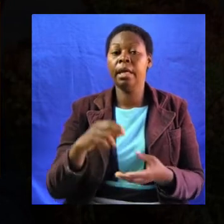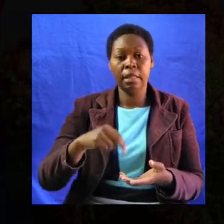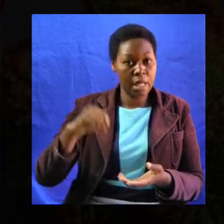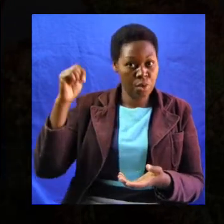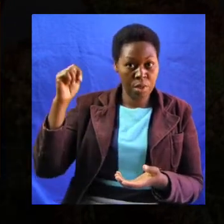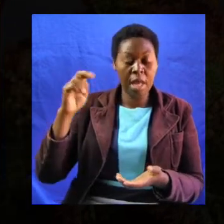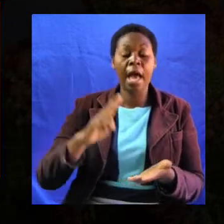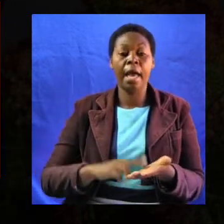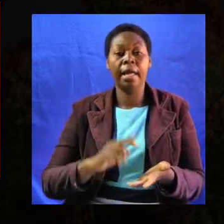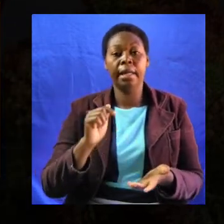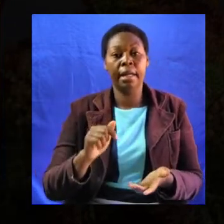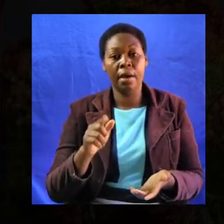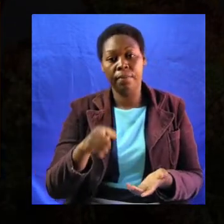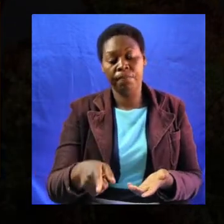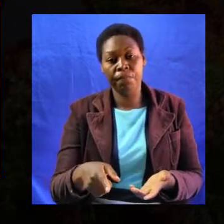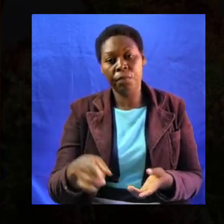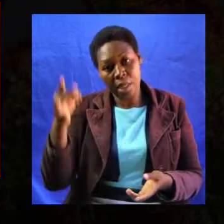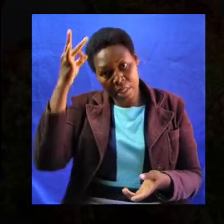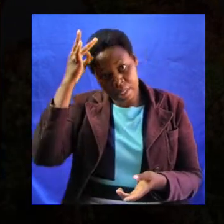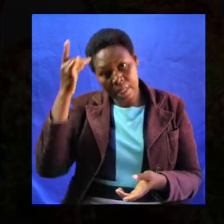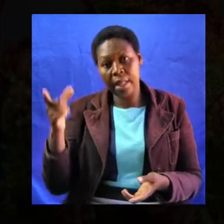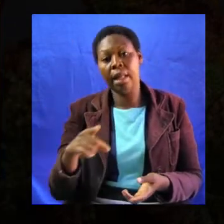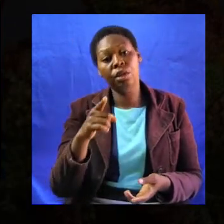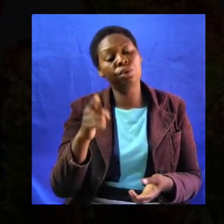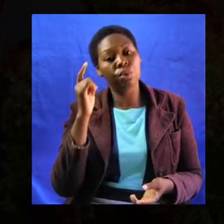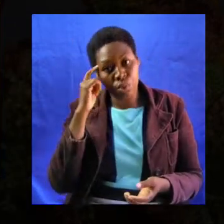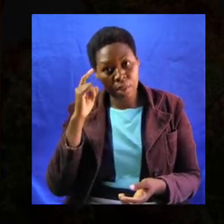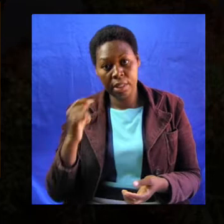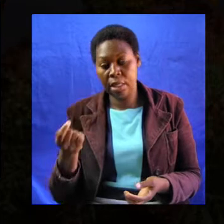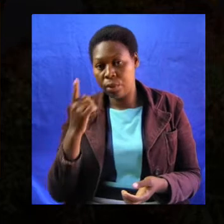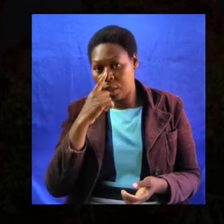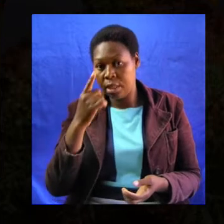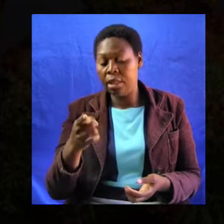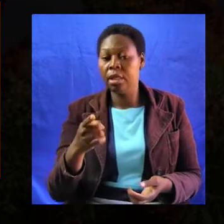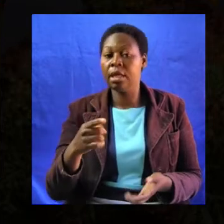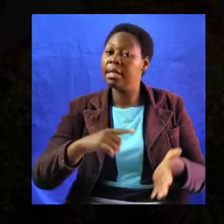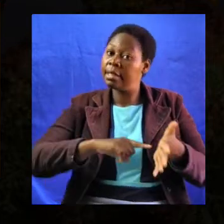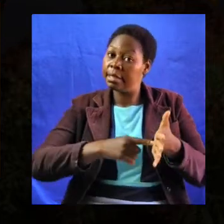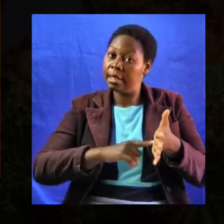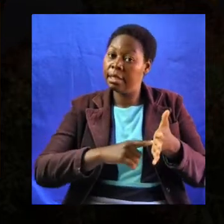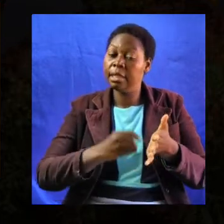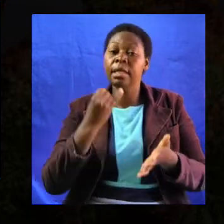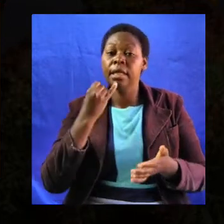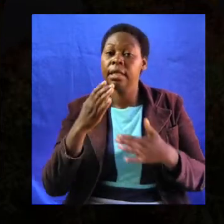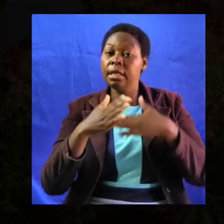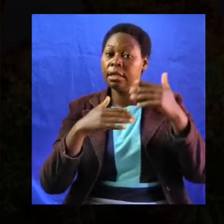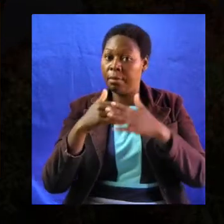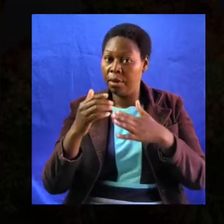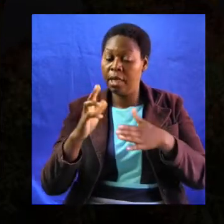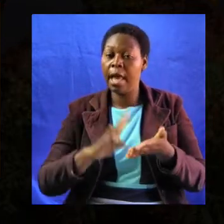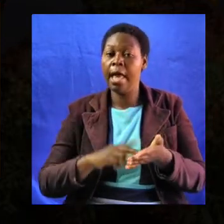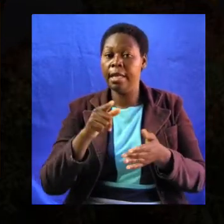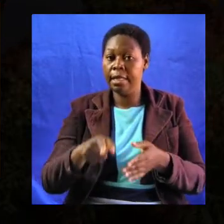Zvino mambo ngaziviswe kuti kana guta iri rikavakwa namasvingo aro